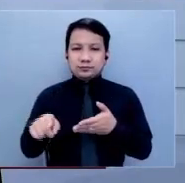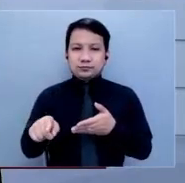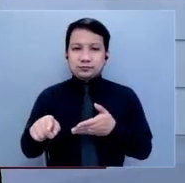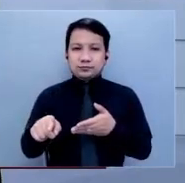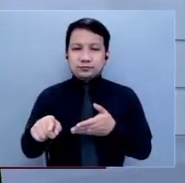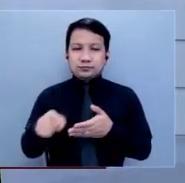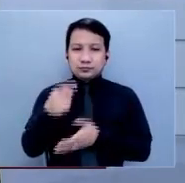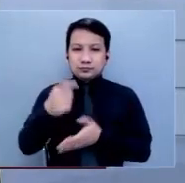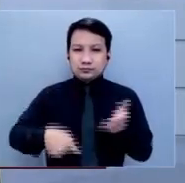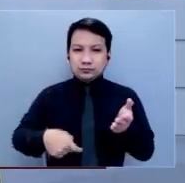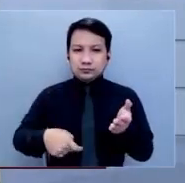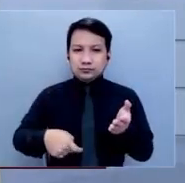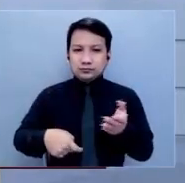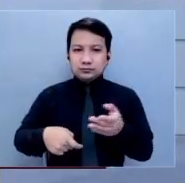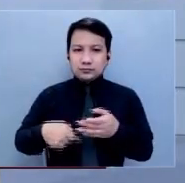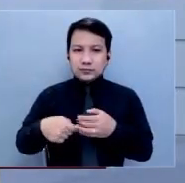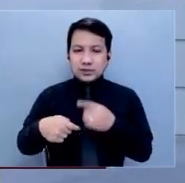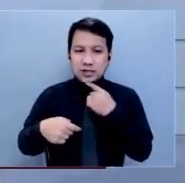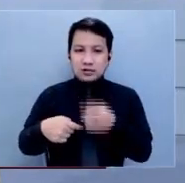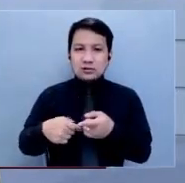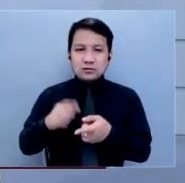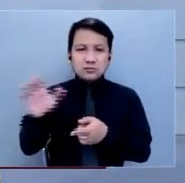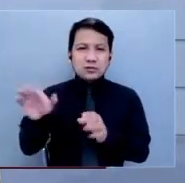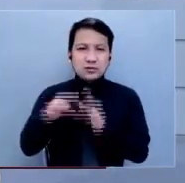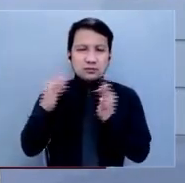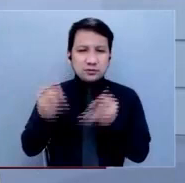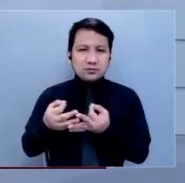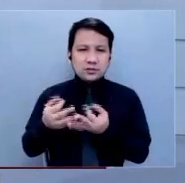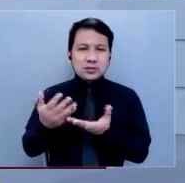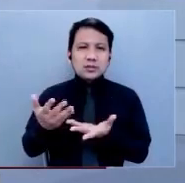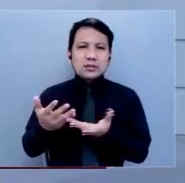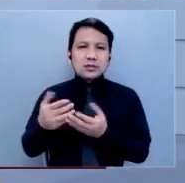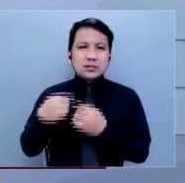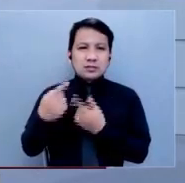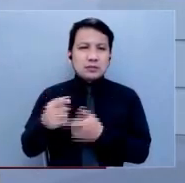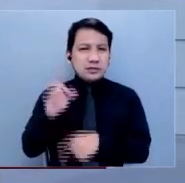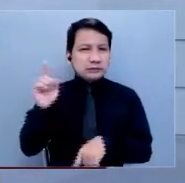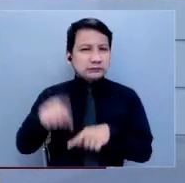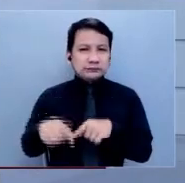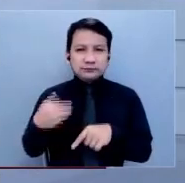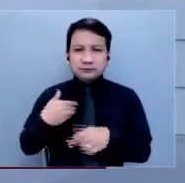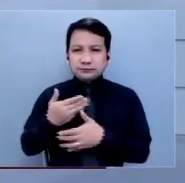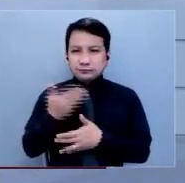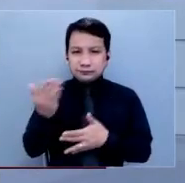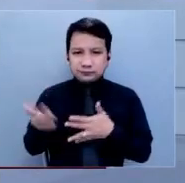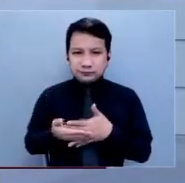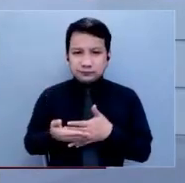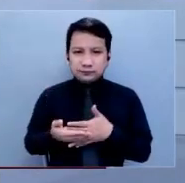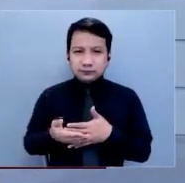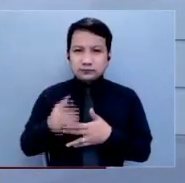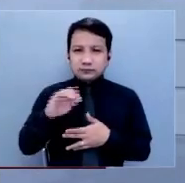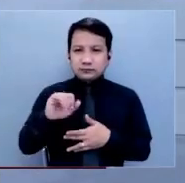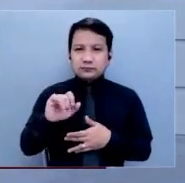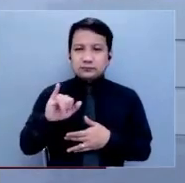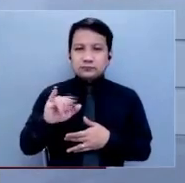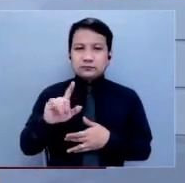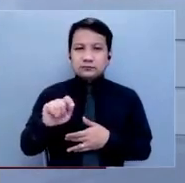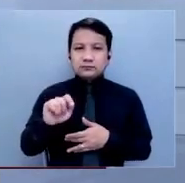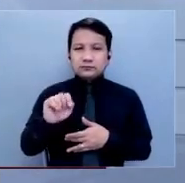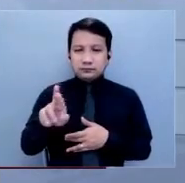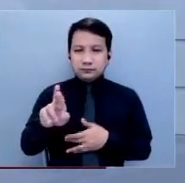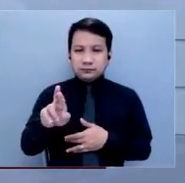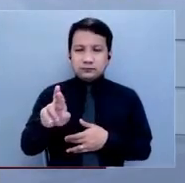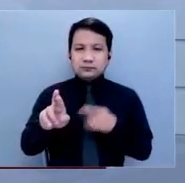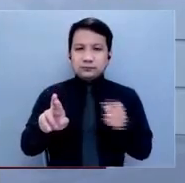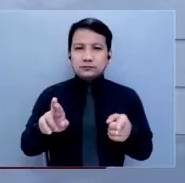o inheritance taxes ang pamilya Marcos at hindi rin sila nag-file ng income tax returns. Ayon po sa